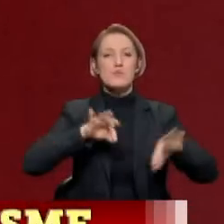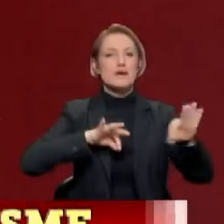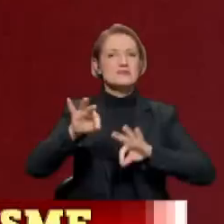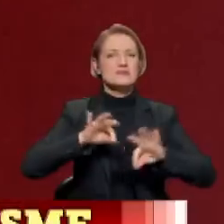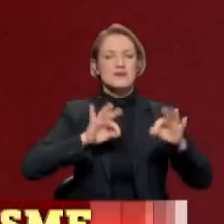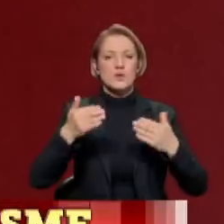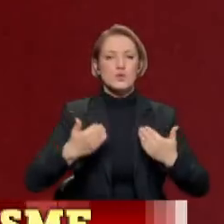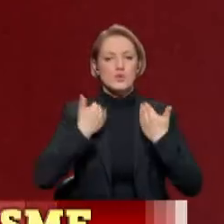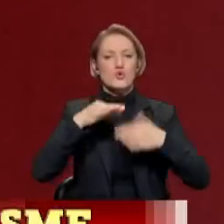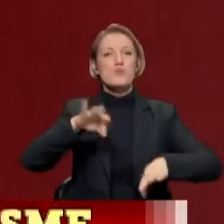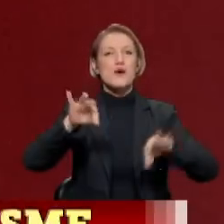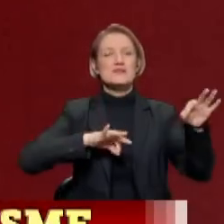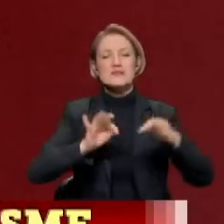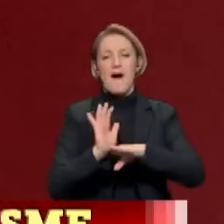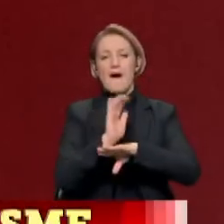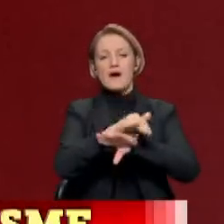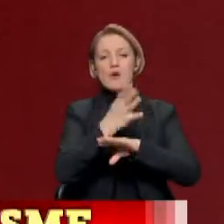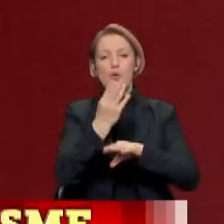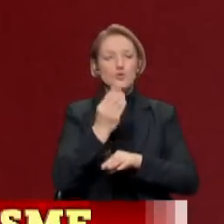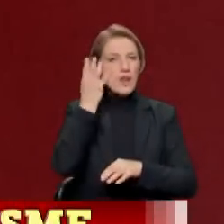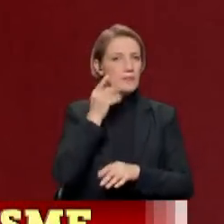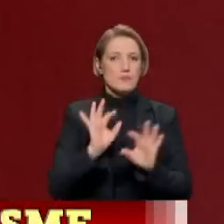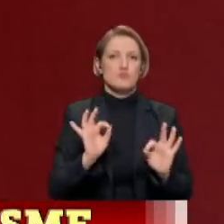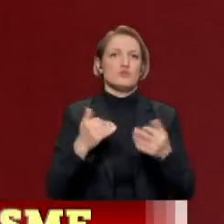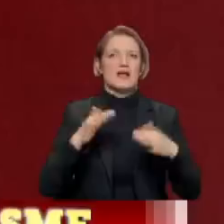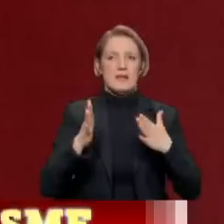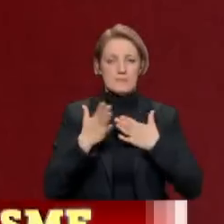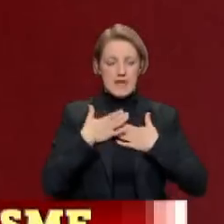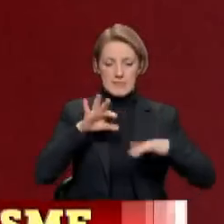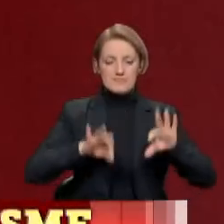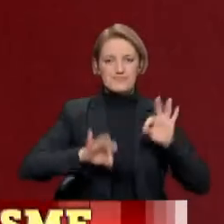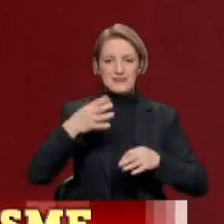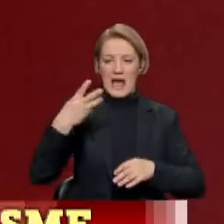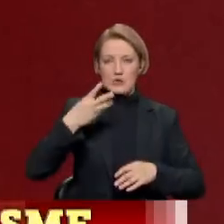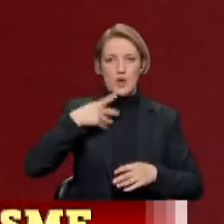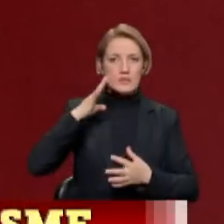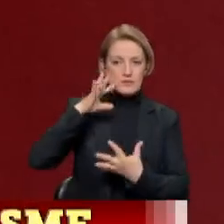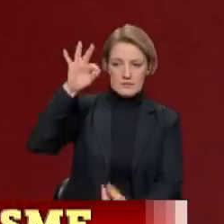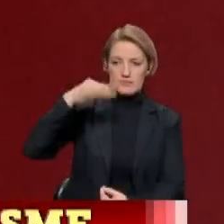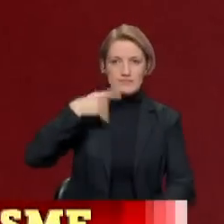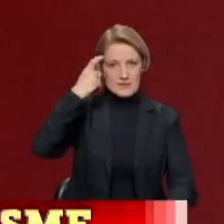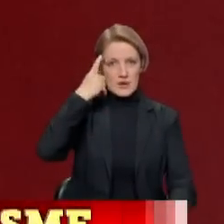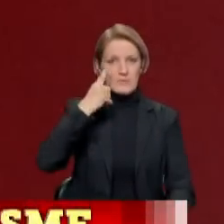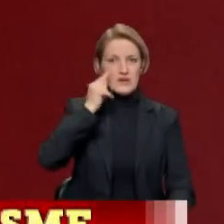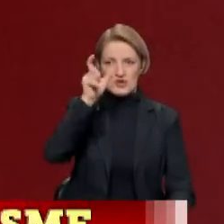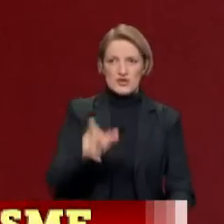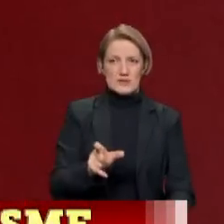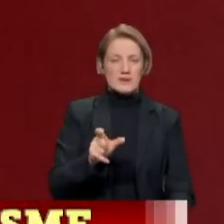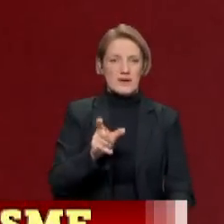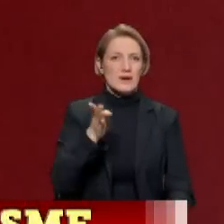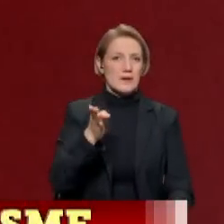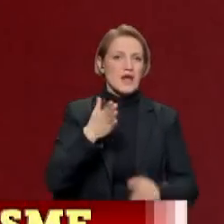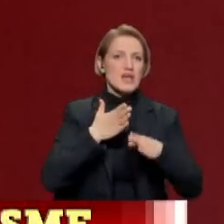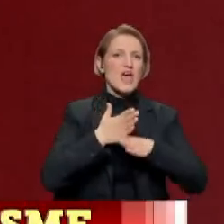ya da hukuk mühendisliğinin arkasında olduğu anlamak mümkün değil. Benim analizim, Erdoğan'ı tanıyan biri olarak söylüyorum, Erdoğan artık gerçeklikten